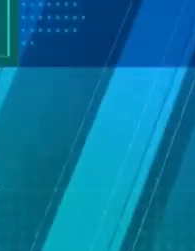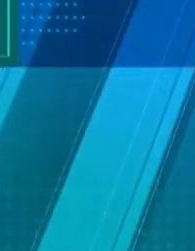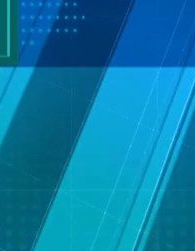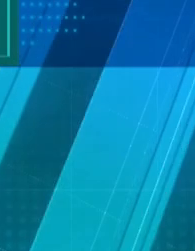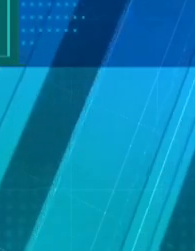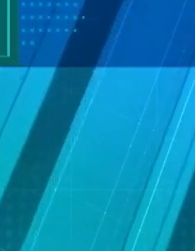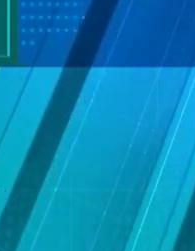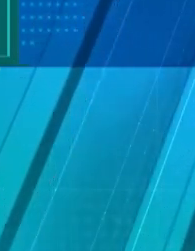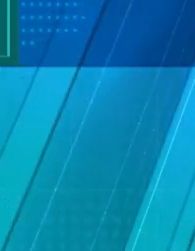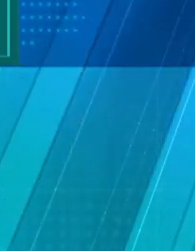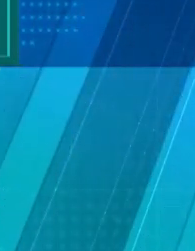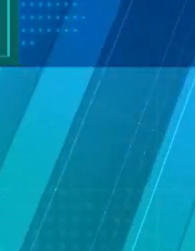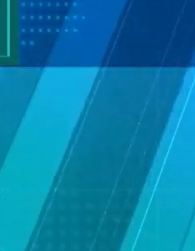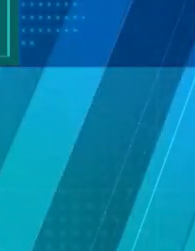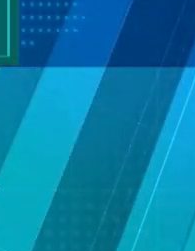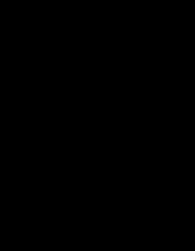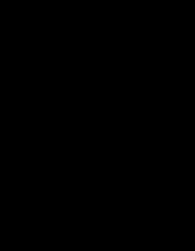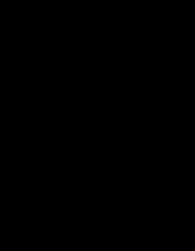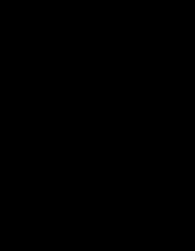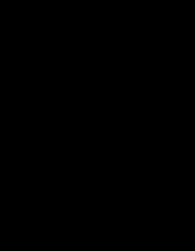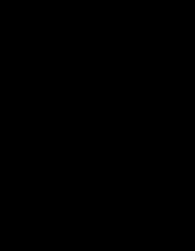Дякую за перегляд!